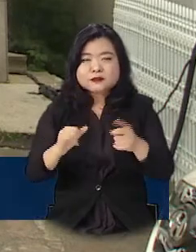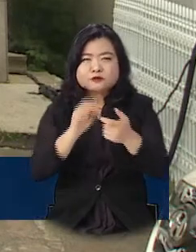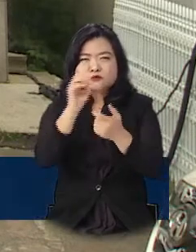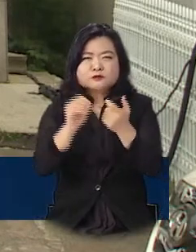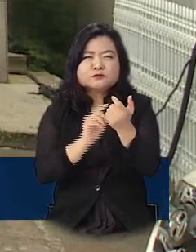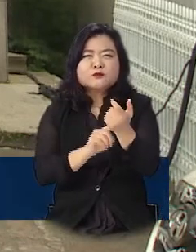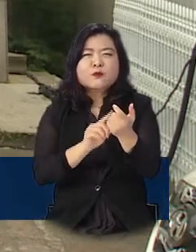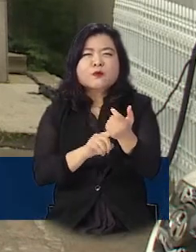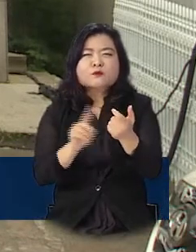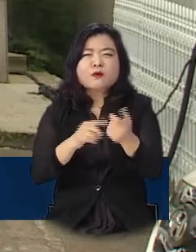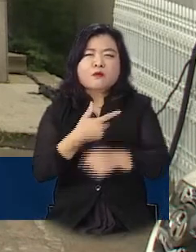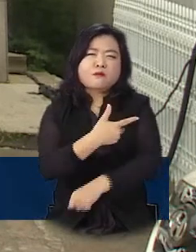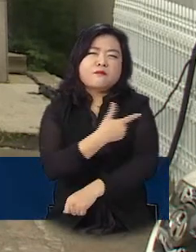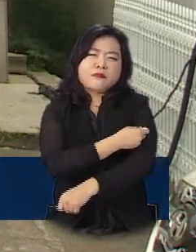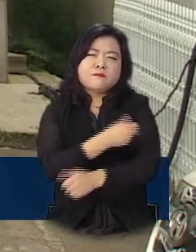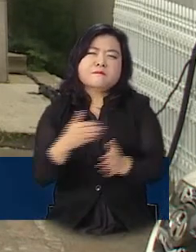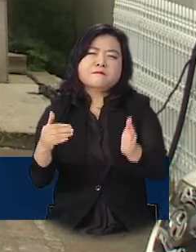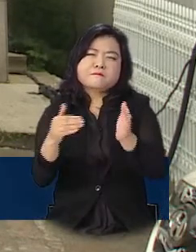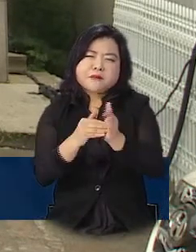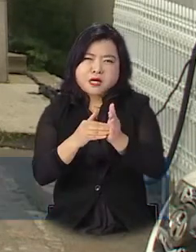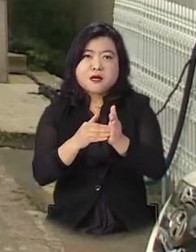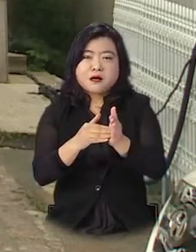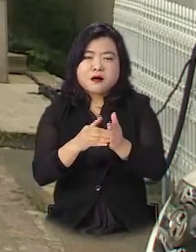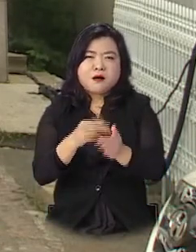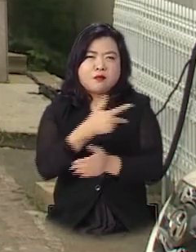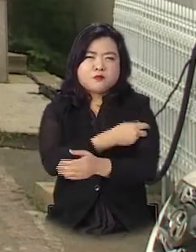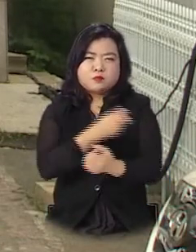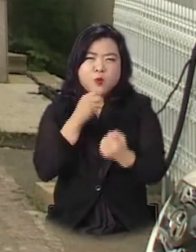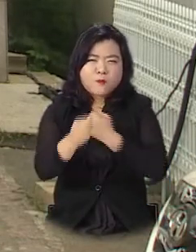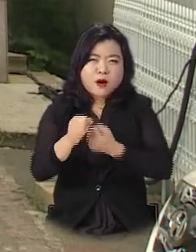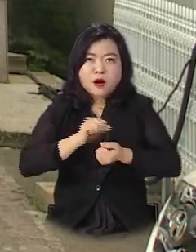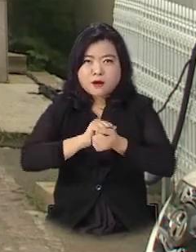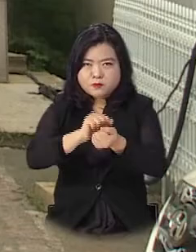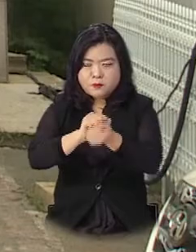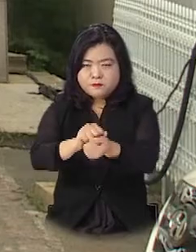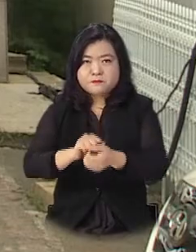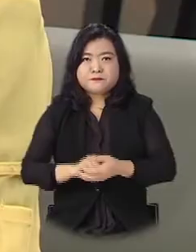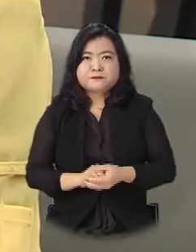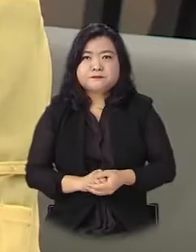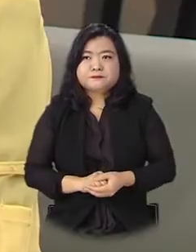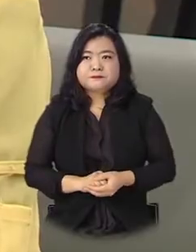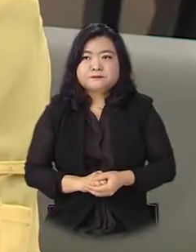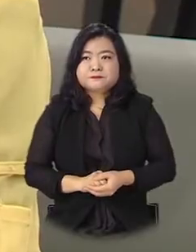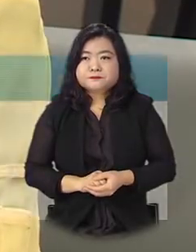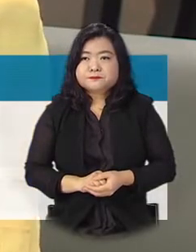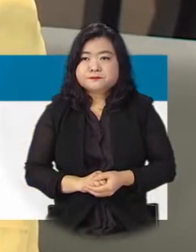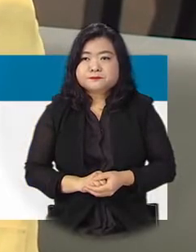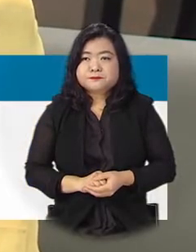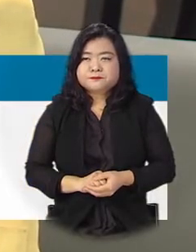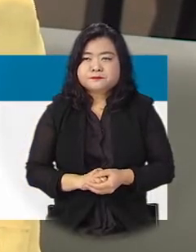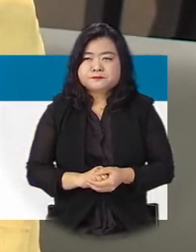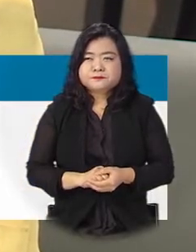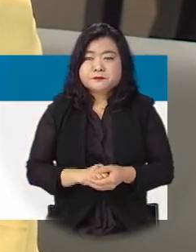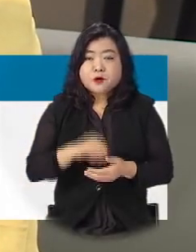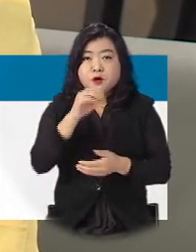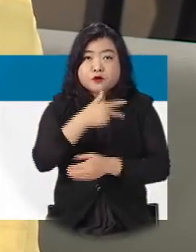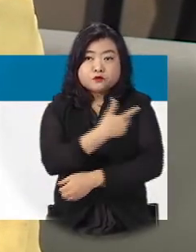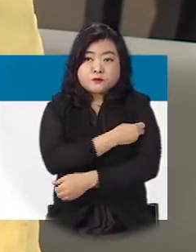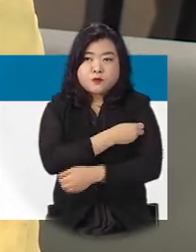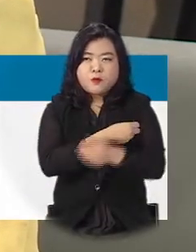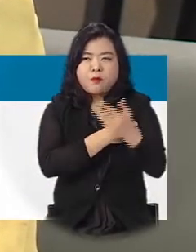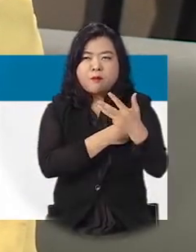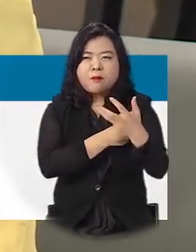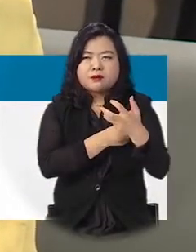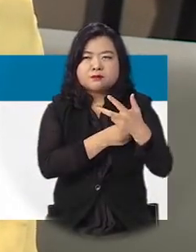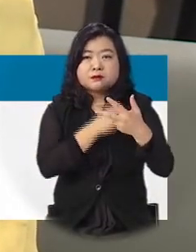60% 가량은 백신 접종을 완료한 돌파 감염 사례로 확인됐습니다. 접종률은 82.2%로 높습니다.